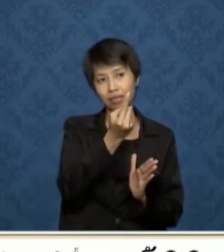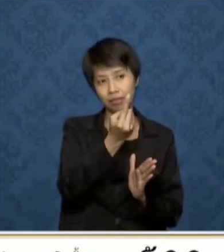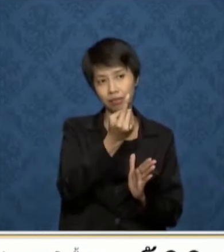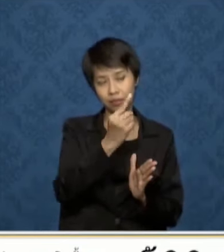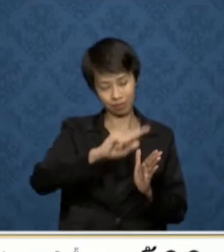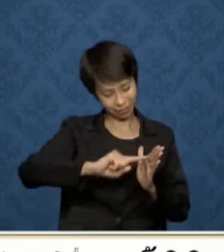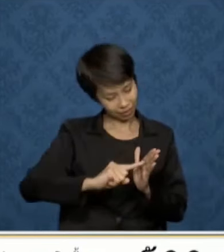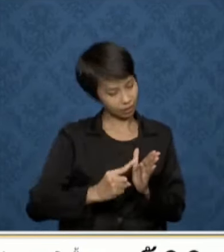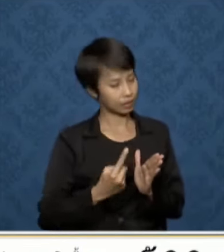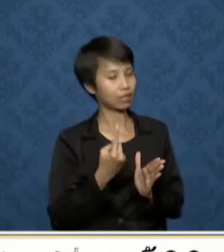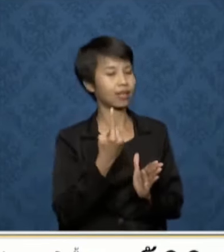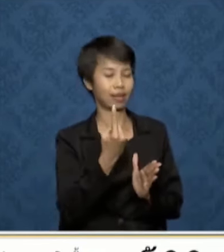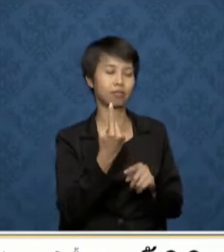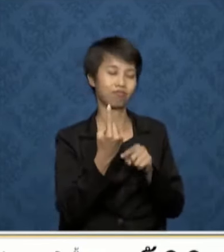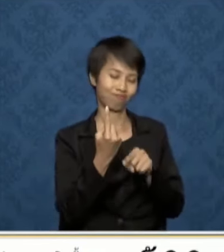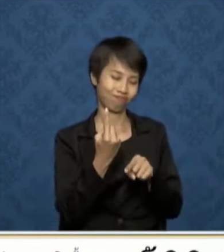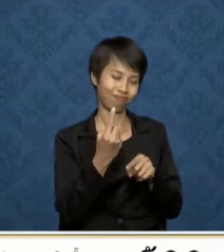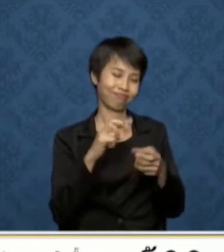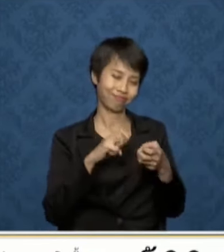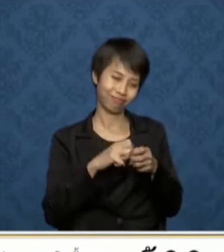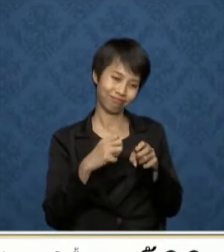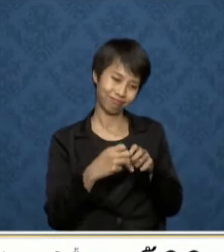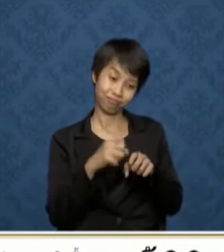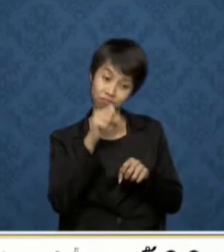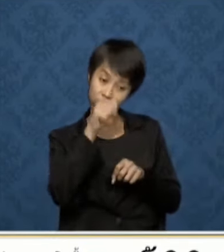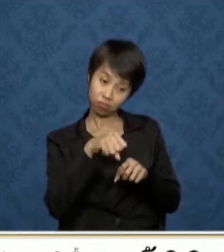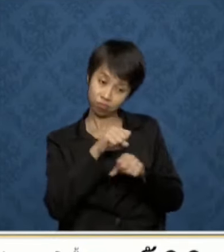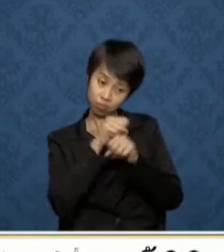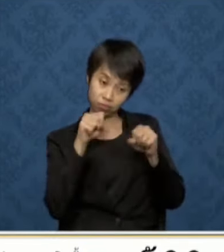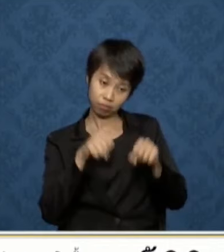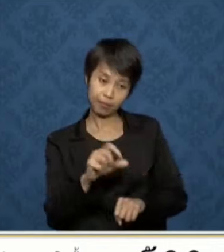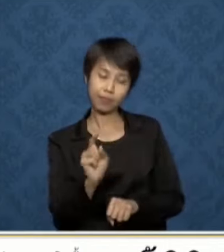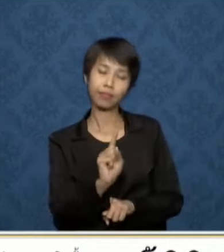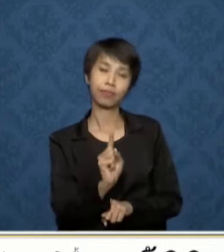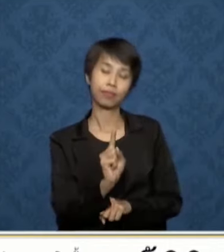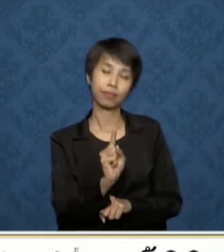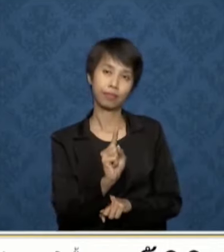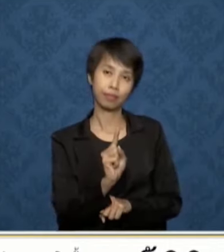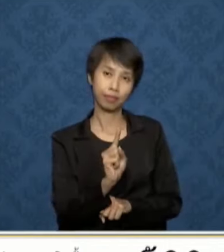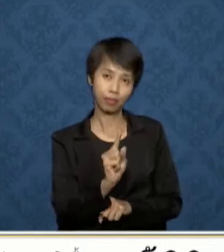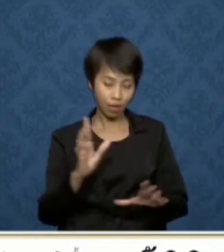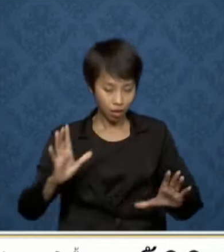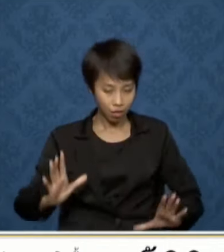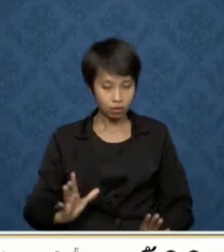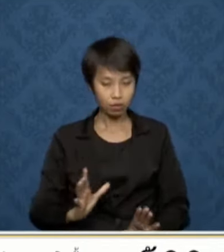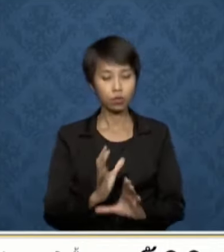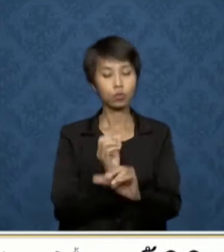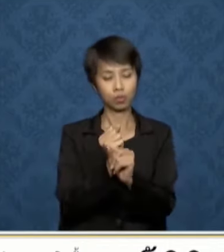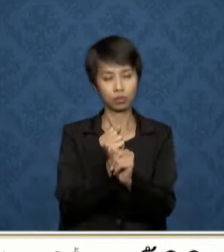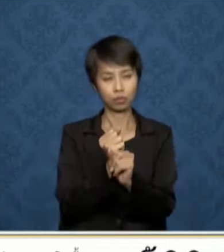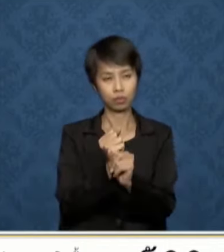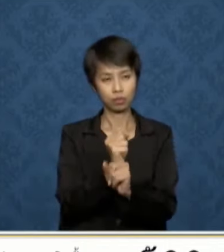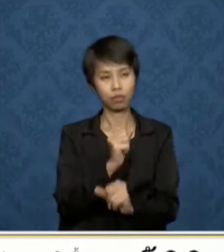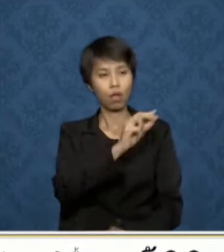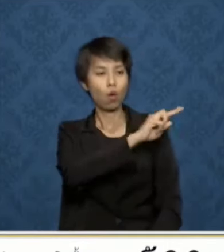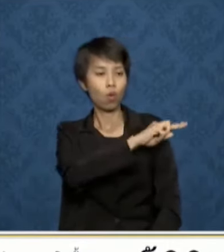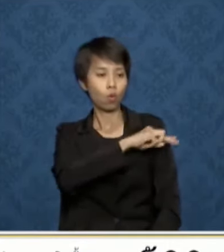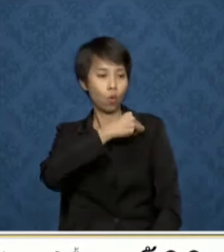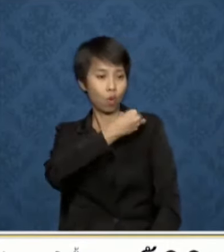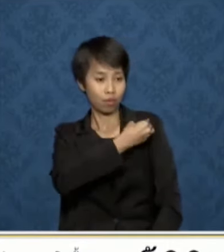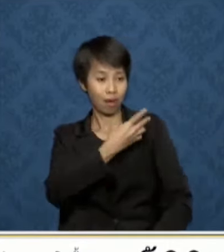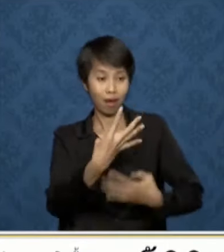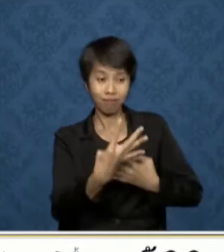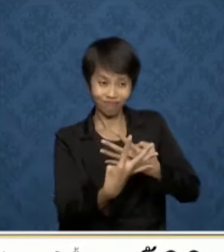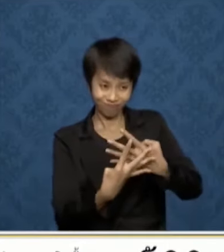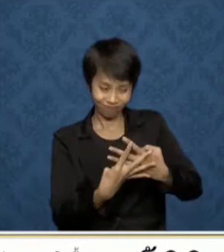ซ่แรกที่จะเป็สนิมหรอไม่พพมนทรีต้องชี้ให้ชัด ก็คอว่า สรุปแล้วเนี่ยโรงพยาบารราชธรร